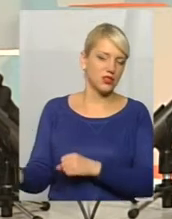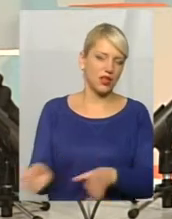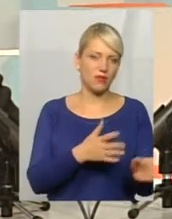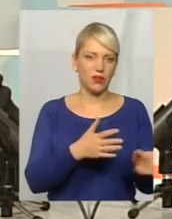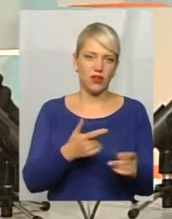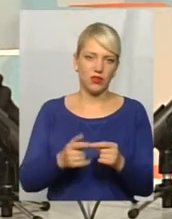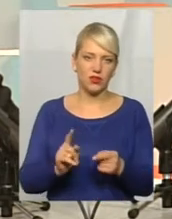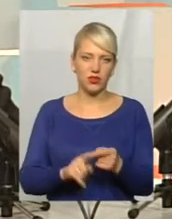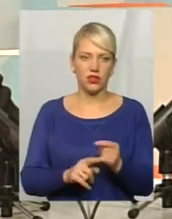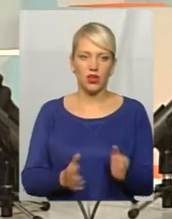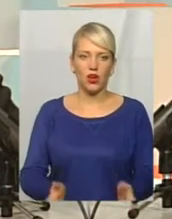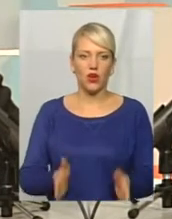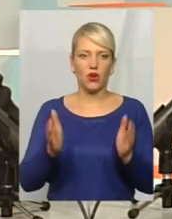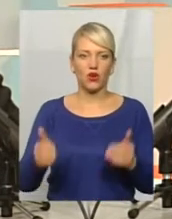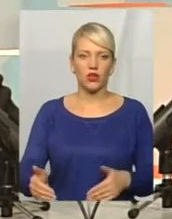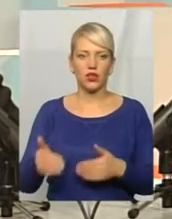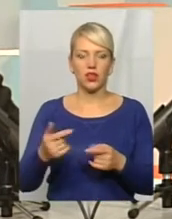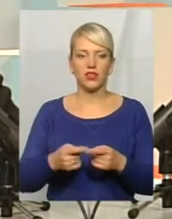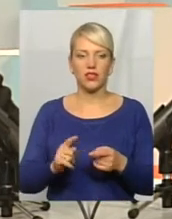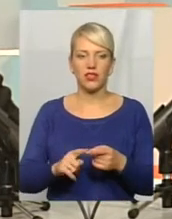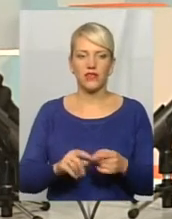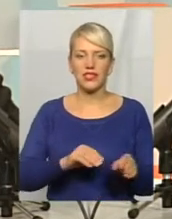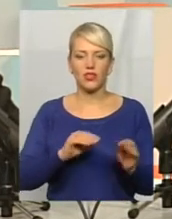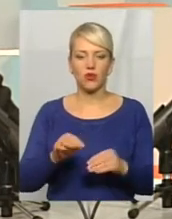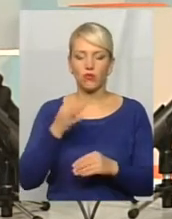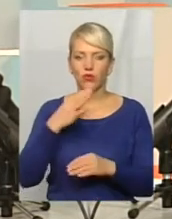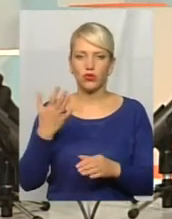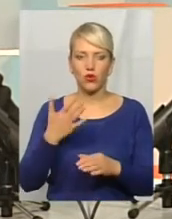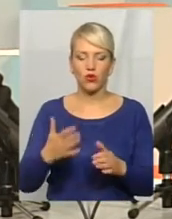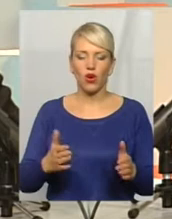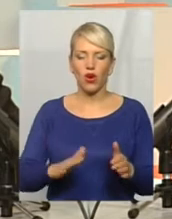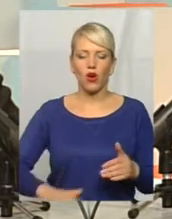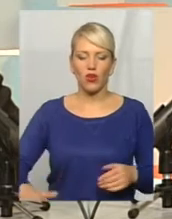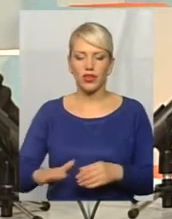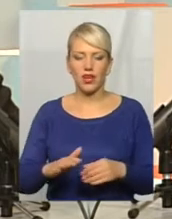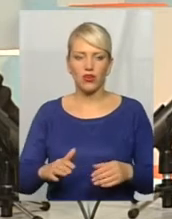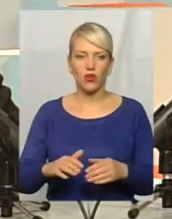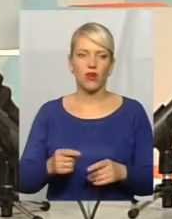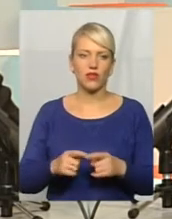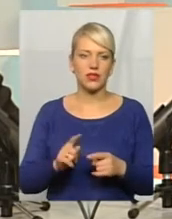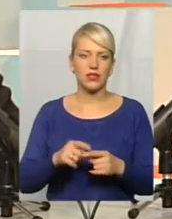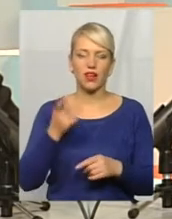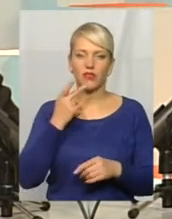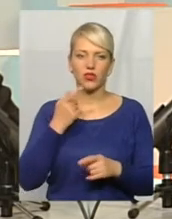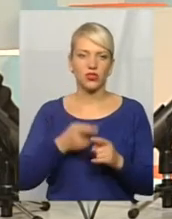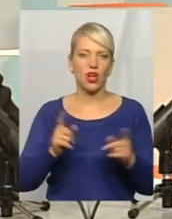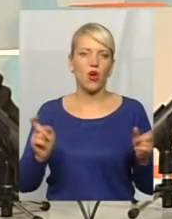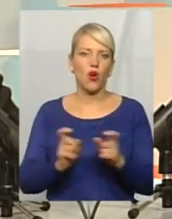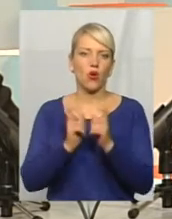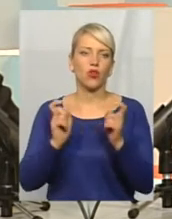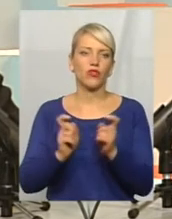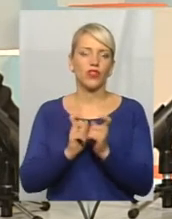ну, це дуже і дуже встановлення будь-якого контейнерного майданчика, на жаль, це завжди закінчується дуже і дуже